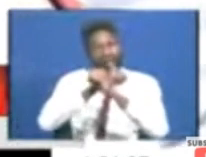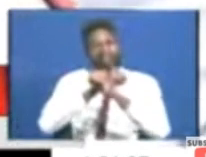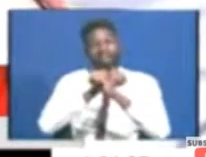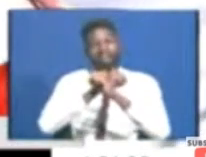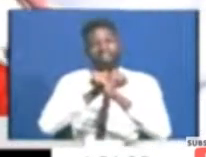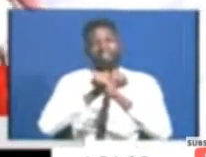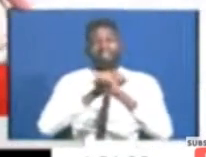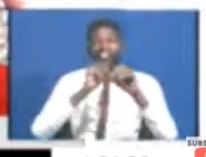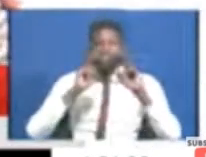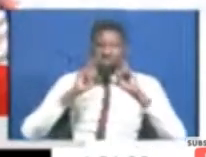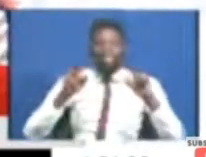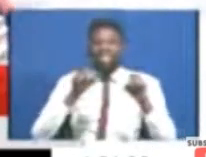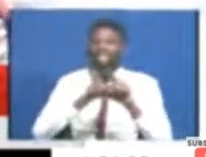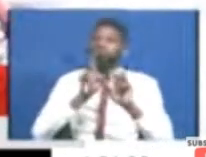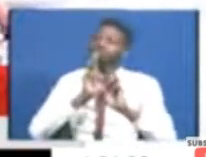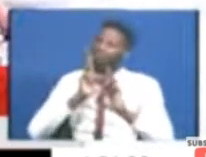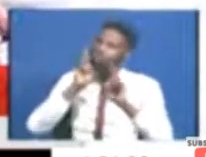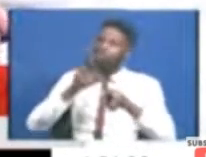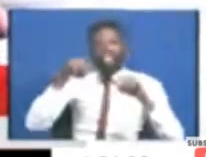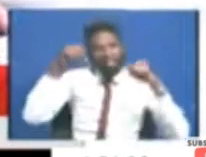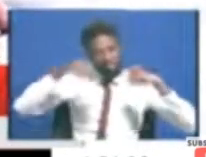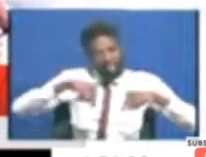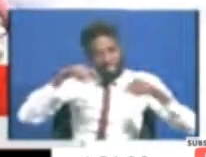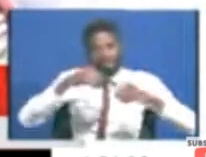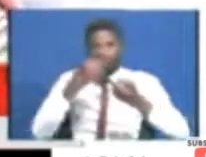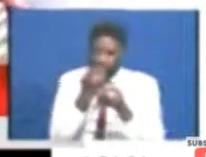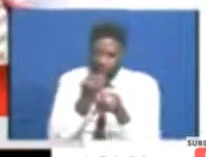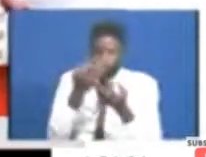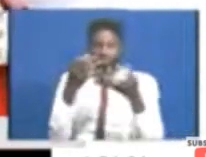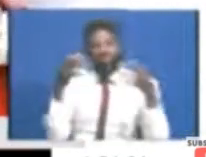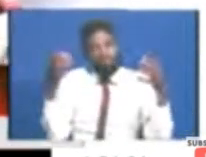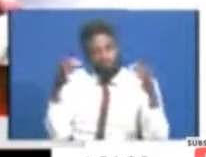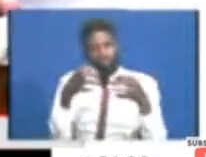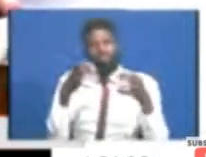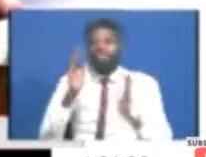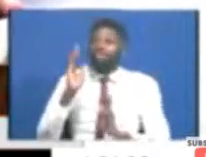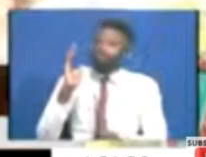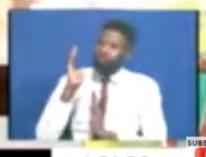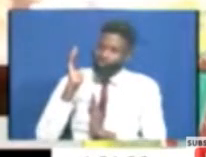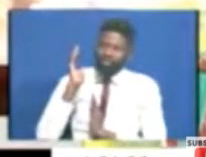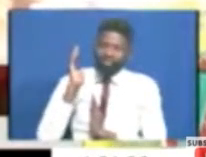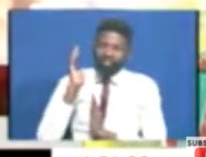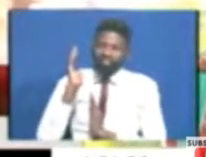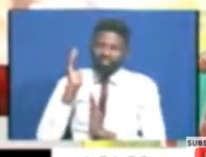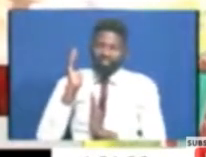report immediately kwa authority ama kwa kitengo ya security agency.